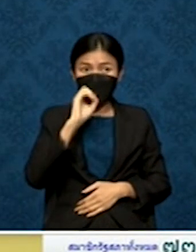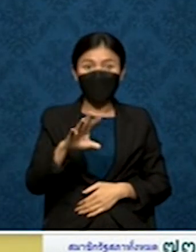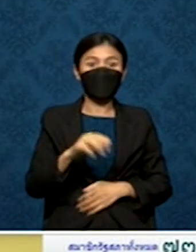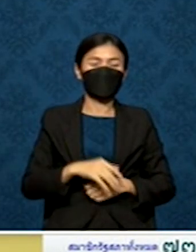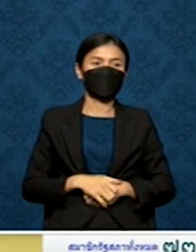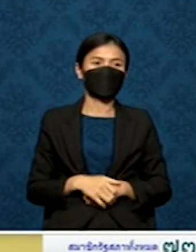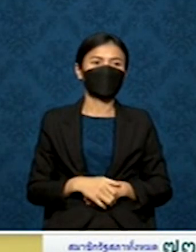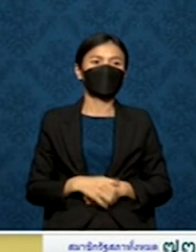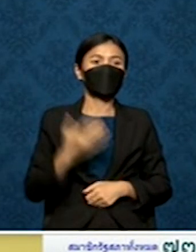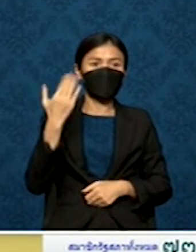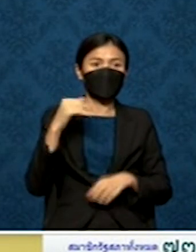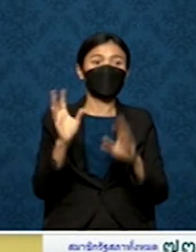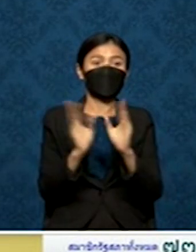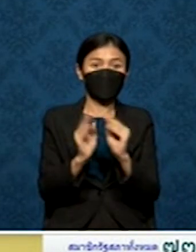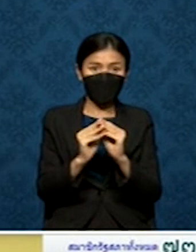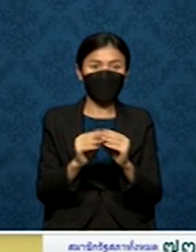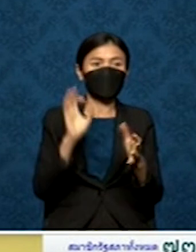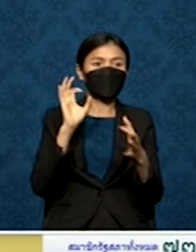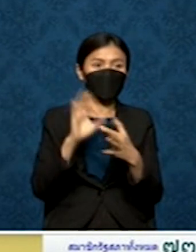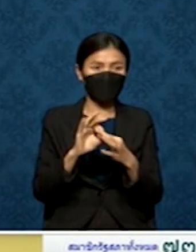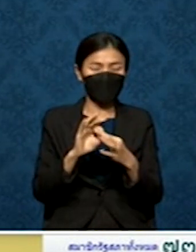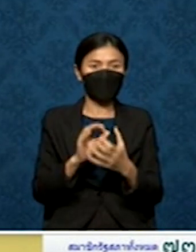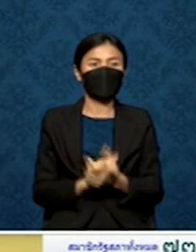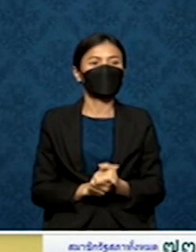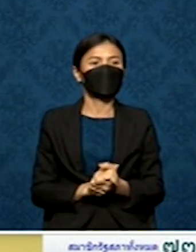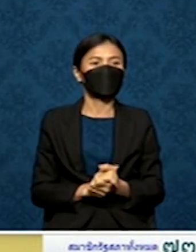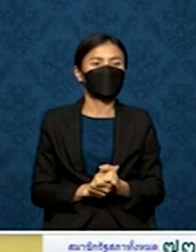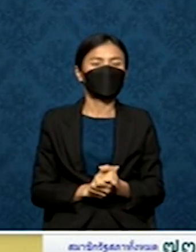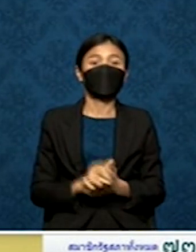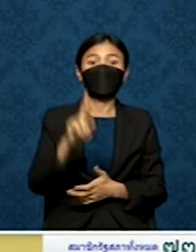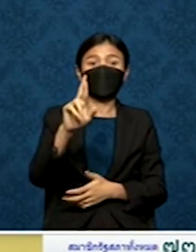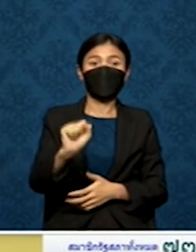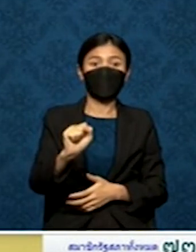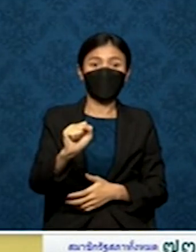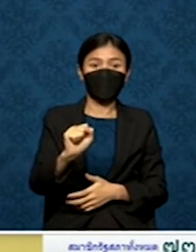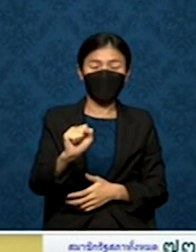เห็นในการสถาปนารัฐสภาครบ